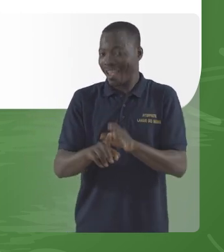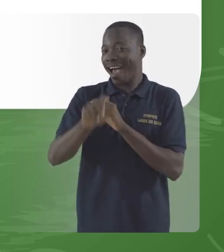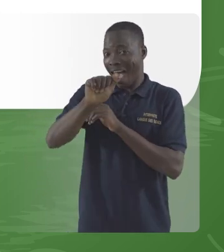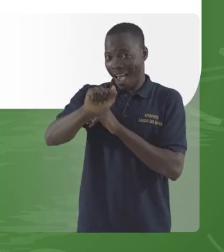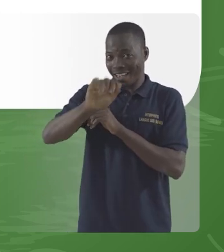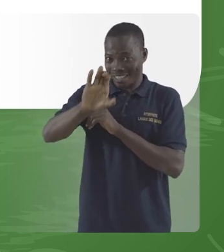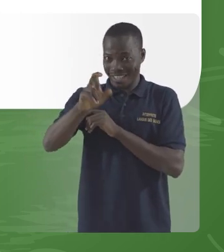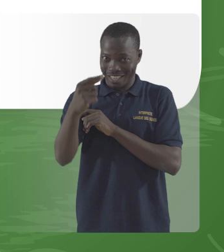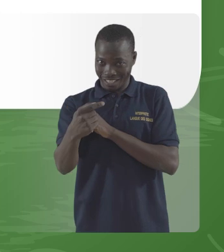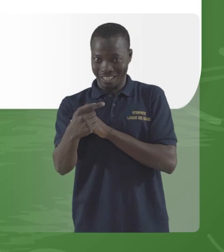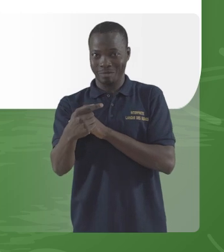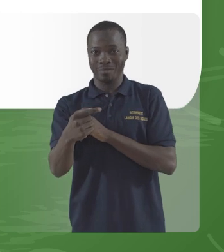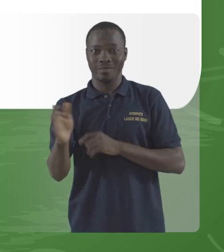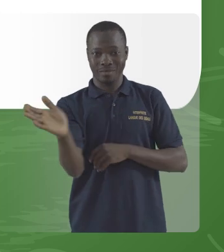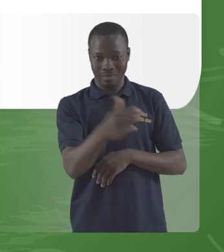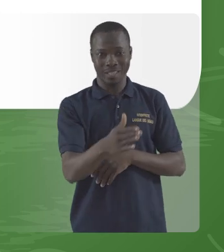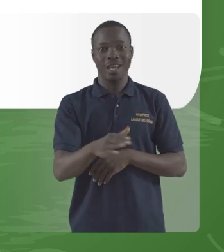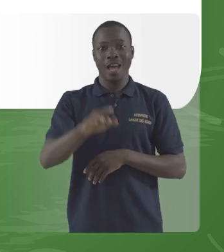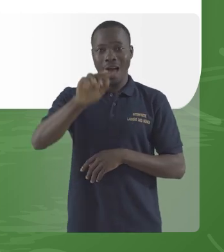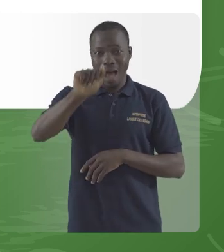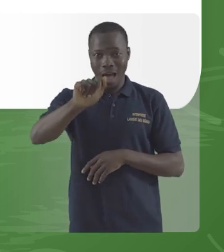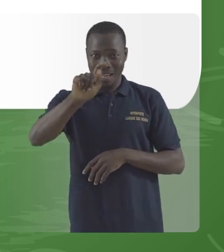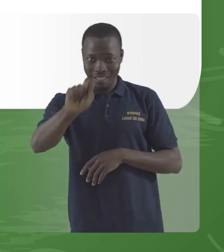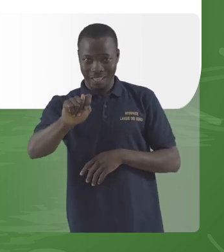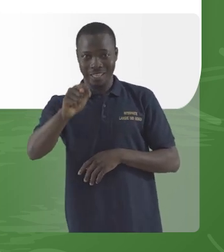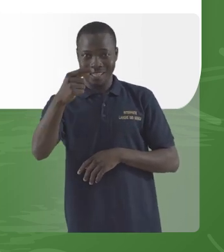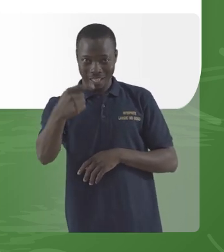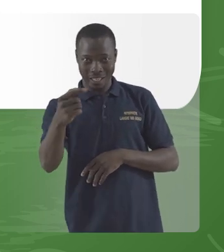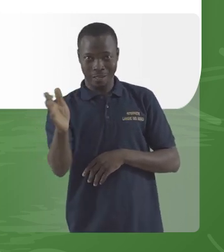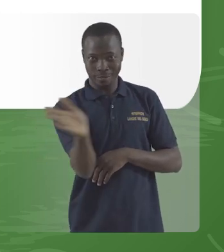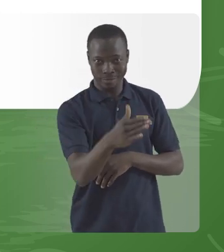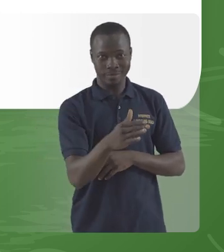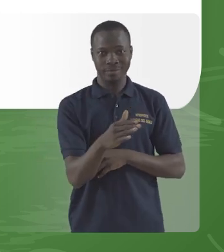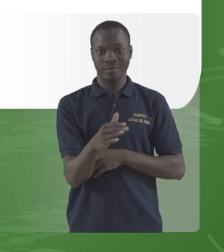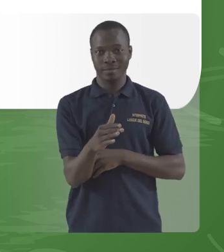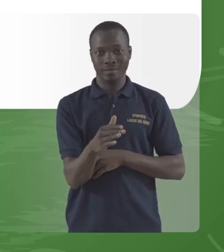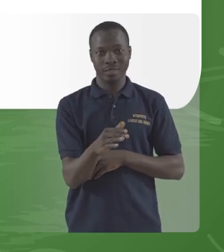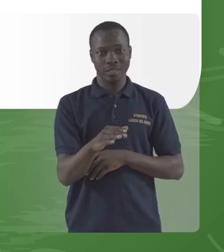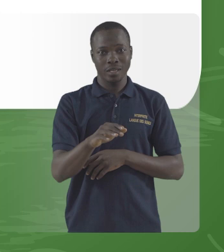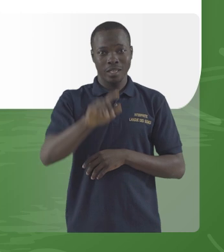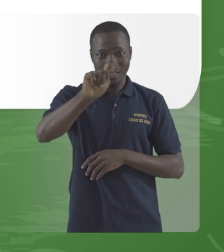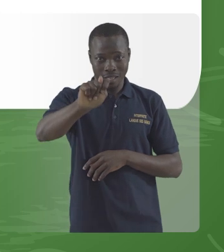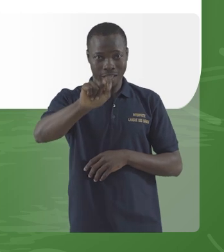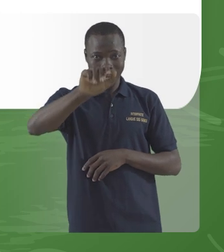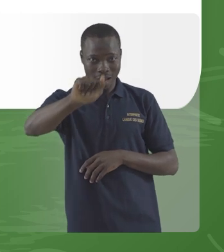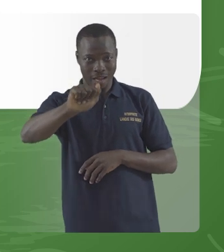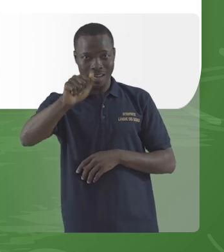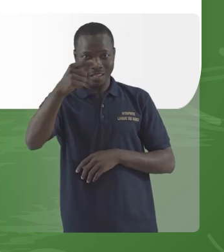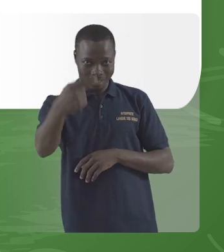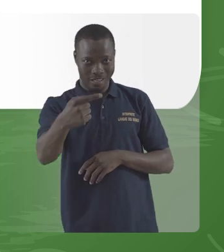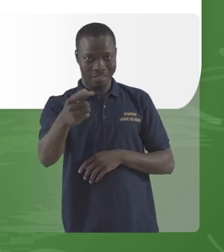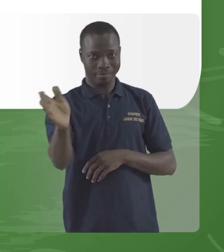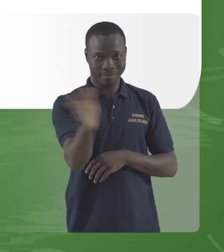ACG, ATG, TAG,